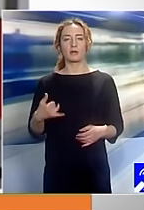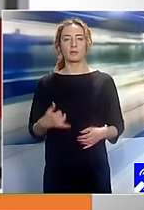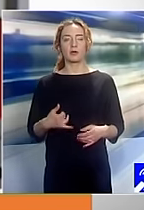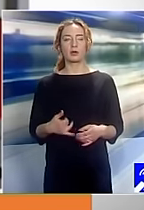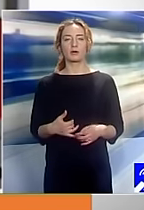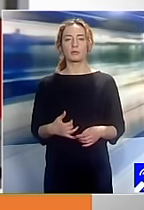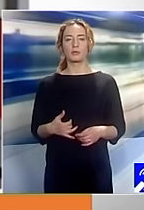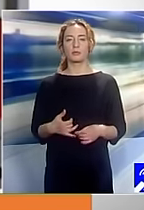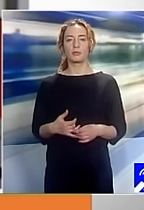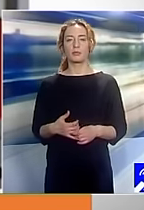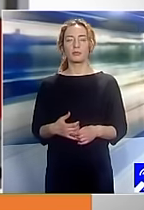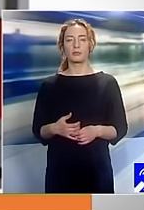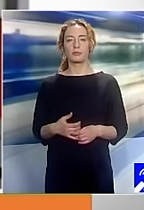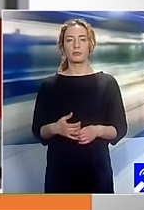Cluj,